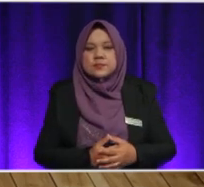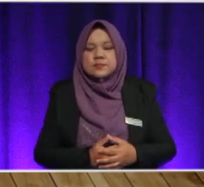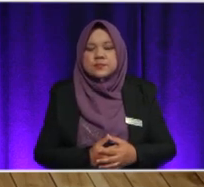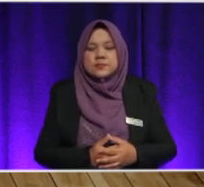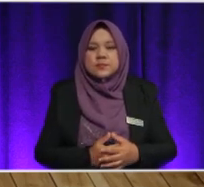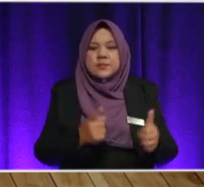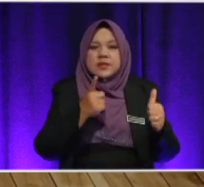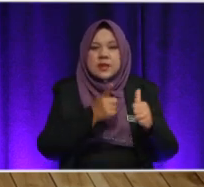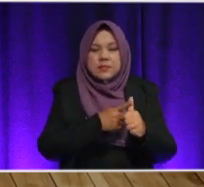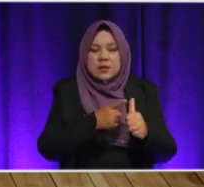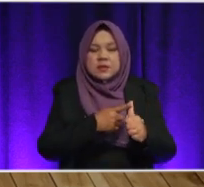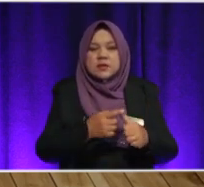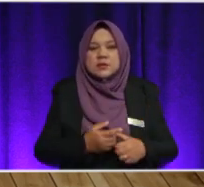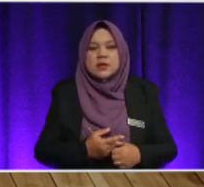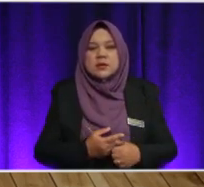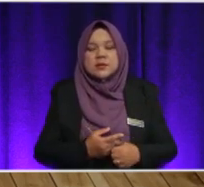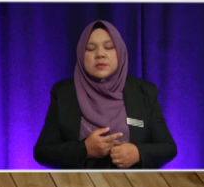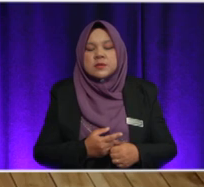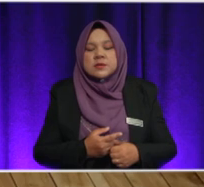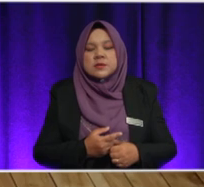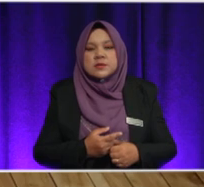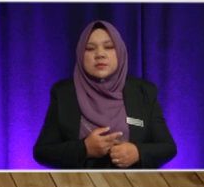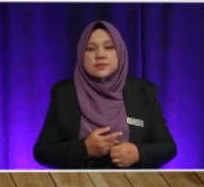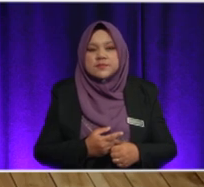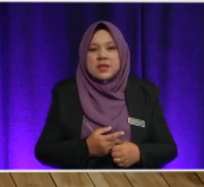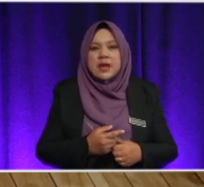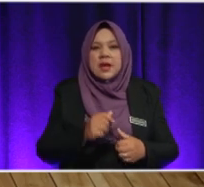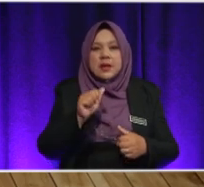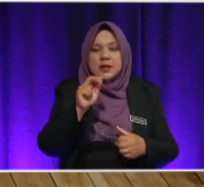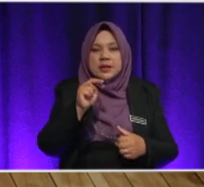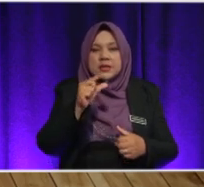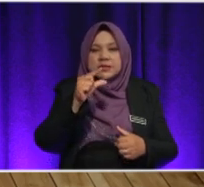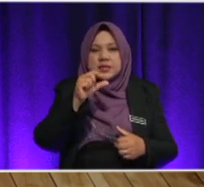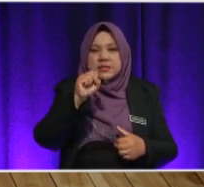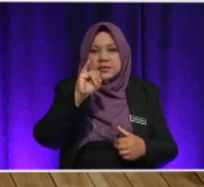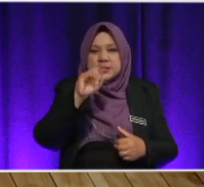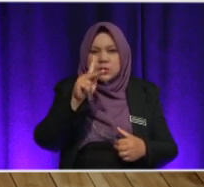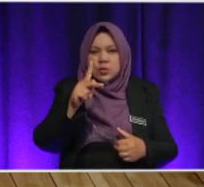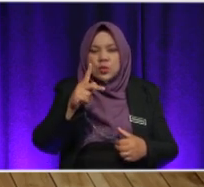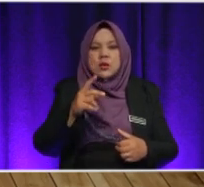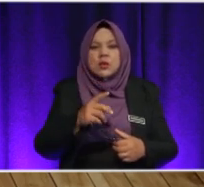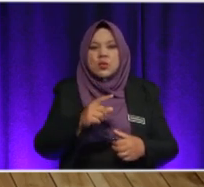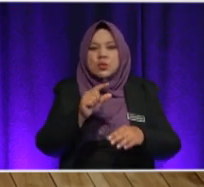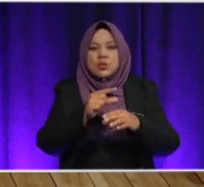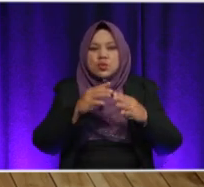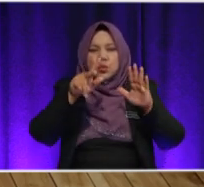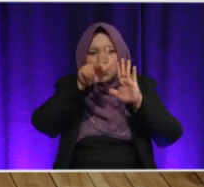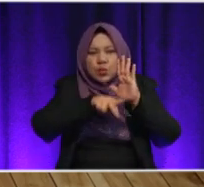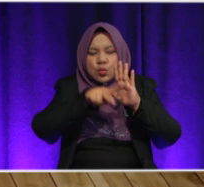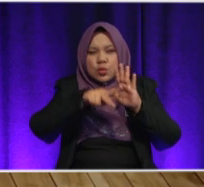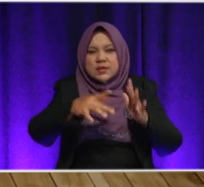obat yang pertama obat mode yang pertama itu berfungsi untuk menegakkan